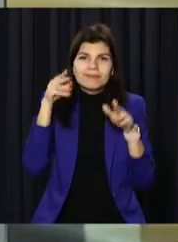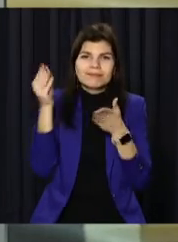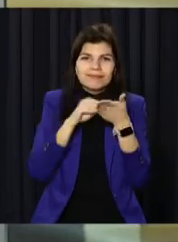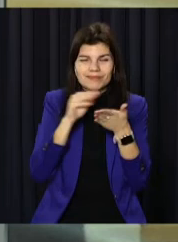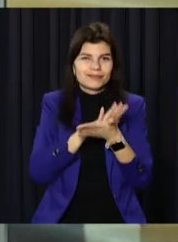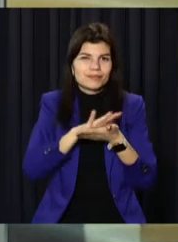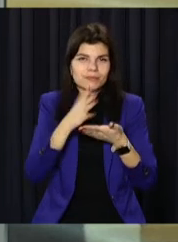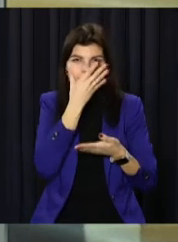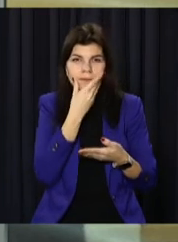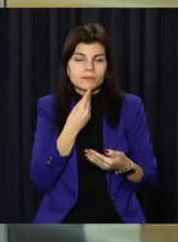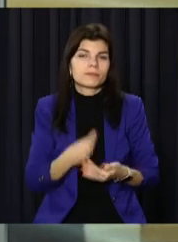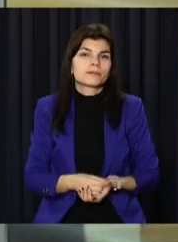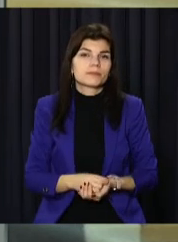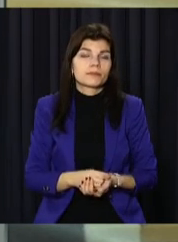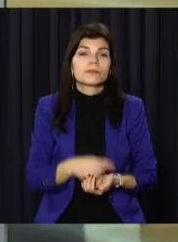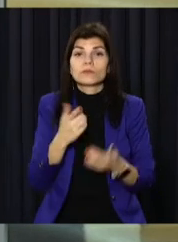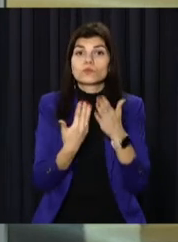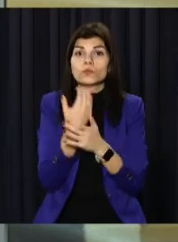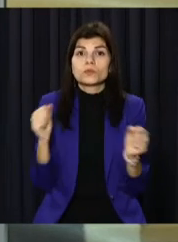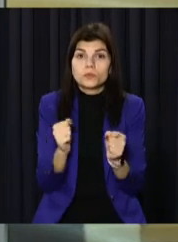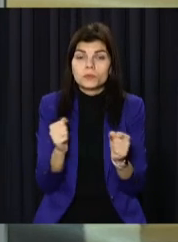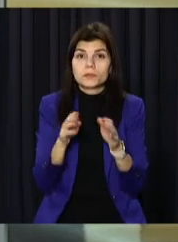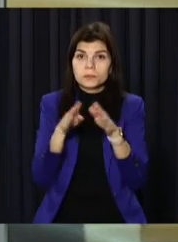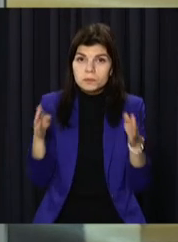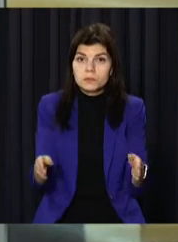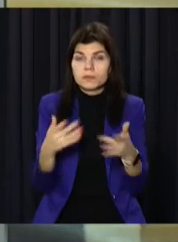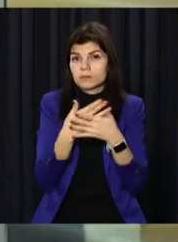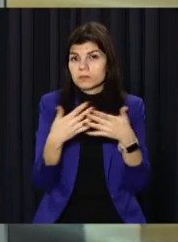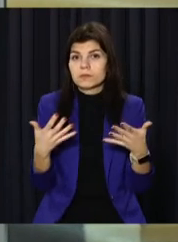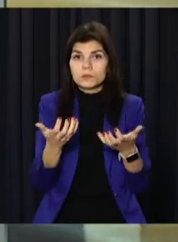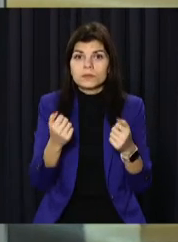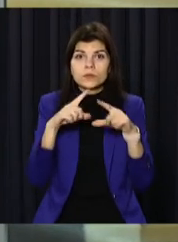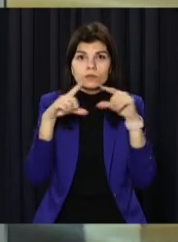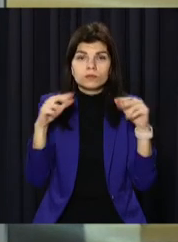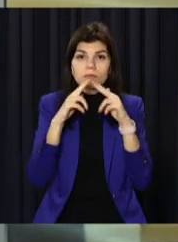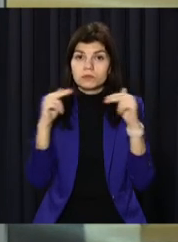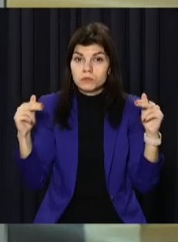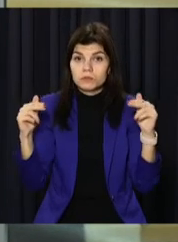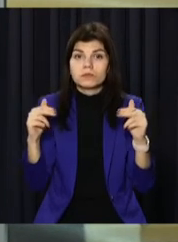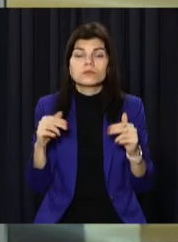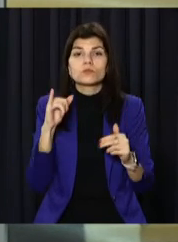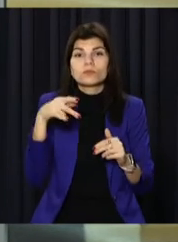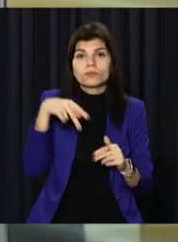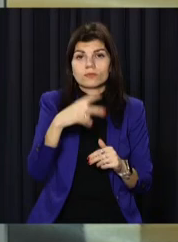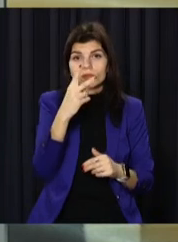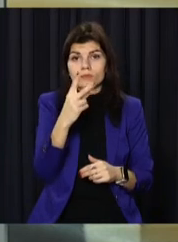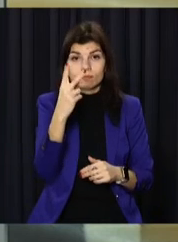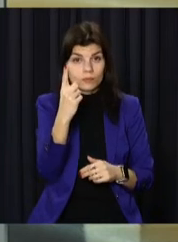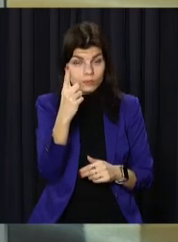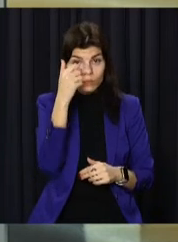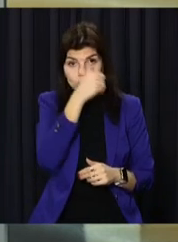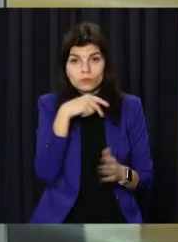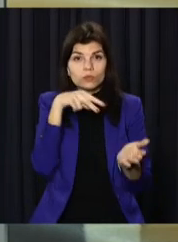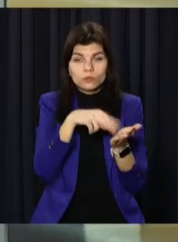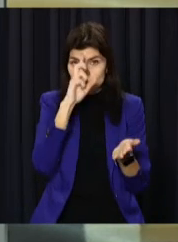Новенькі холодильники, морозильні камери, плити та інше устаткування отримали школи Дніпропетровщини. У 2021-му